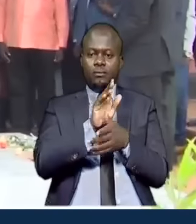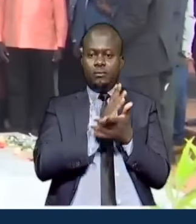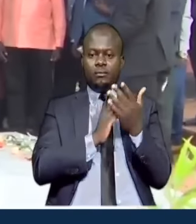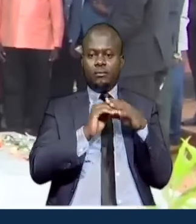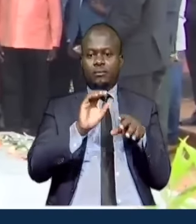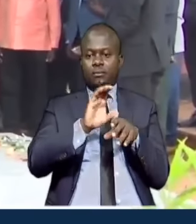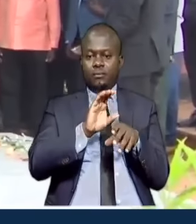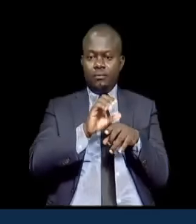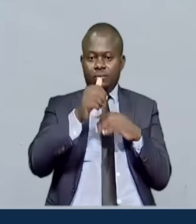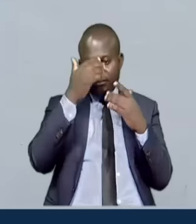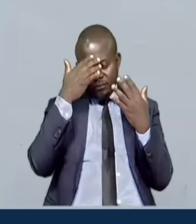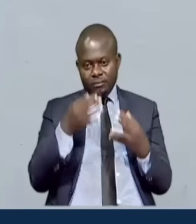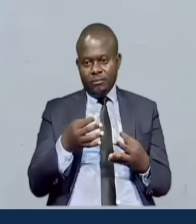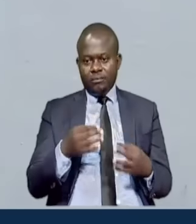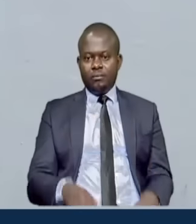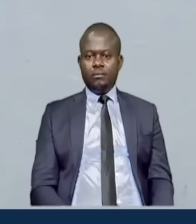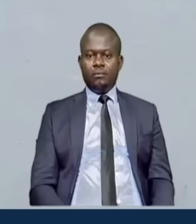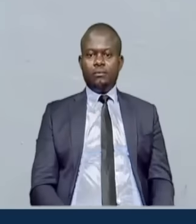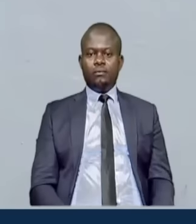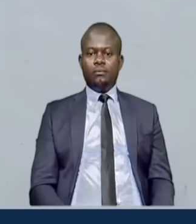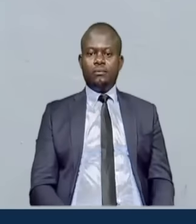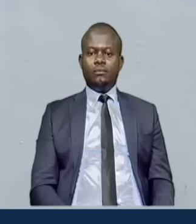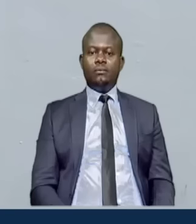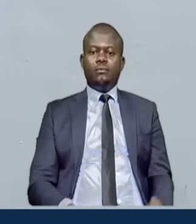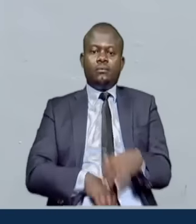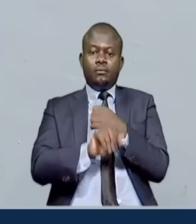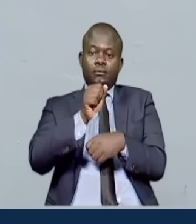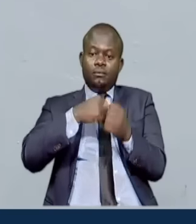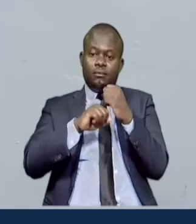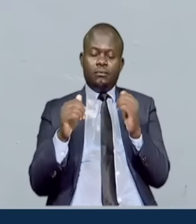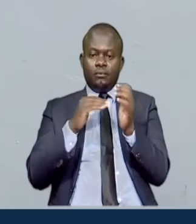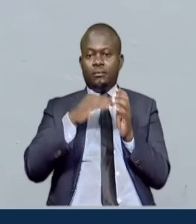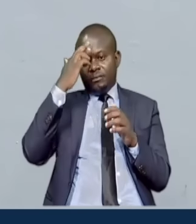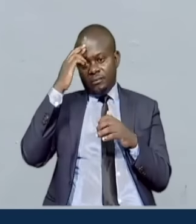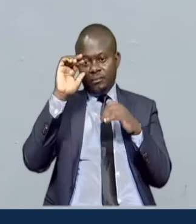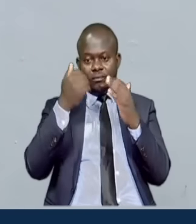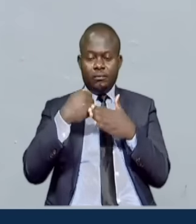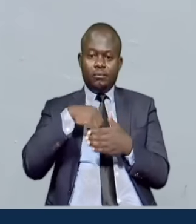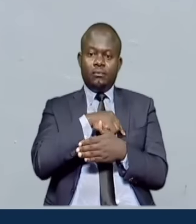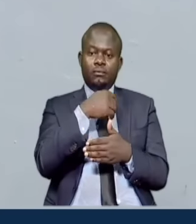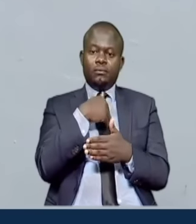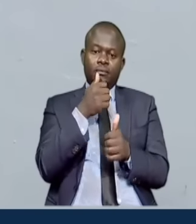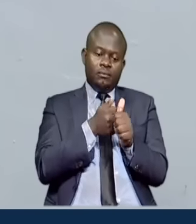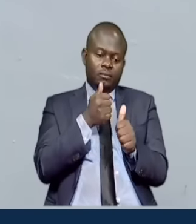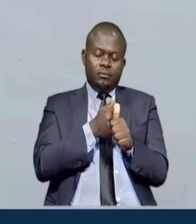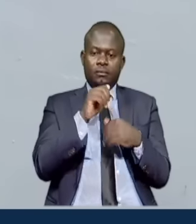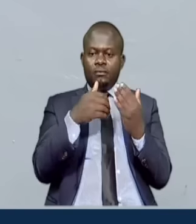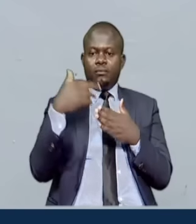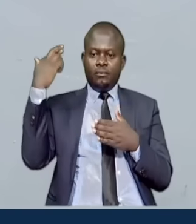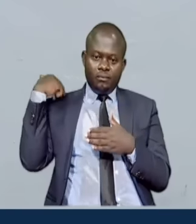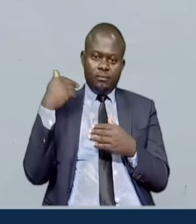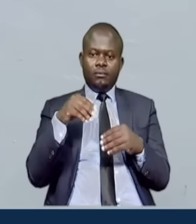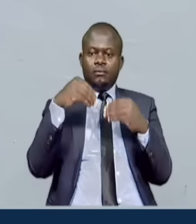madini nawe yabyiyemeje. Iki gikorwa ni igikorwa cyongera kutwibutsa ko dufite buri wese inshingano yo